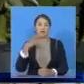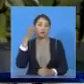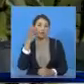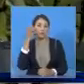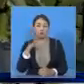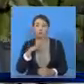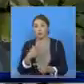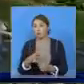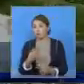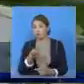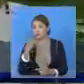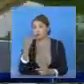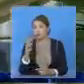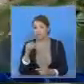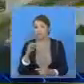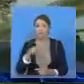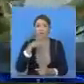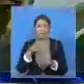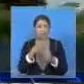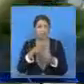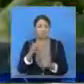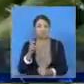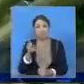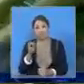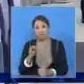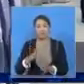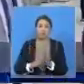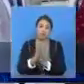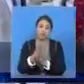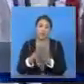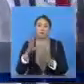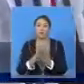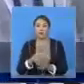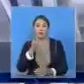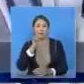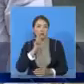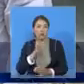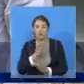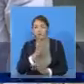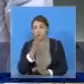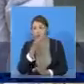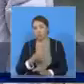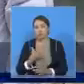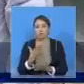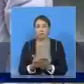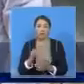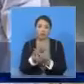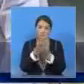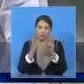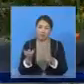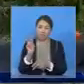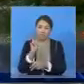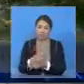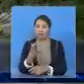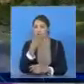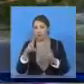Қызанақтың бұл түрі мерлис деп аталады. Жылжайда сондай-ақ черриде егілет. Сұрпы бөлек, дәмі өзгеше. Нидерланды корольдігінен келген меймандар